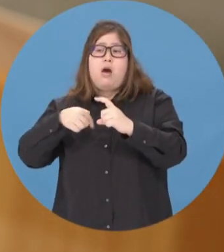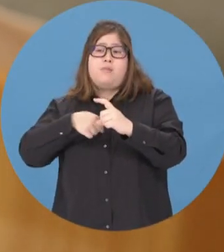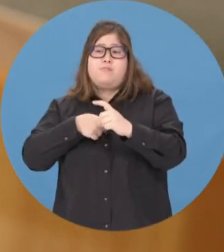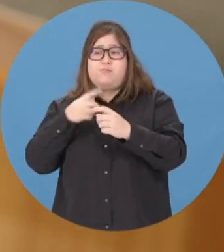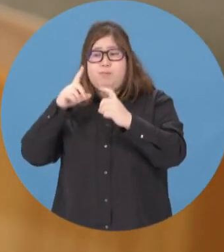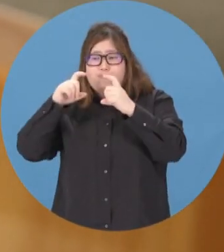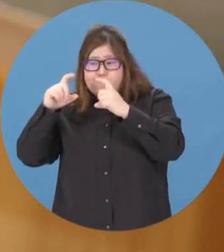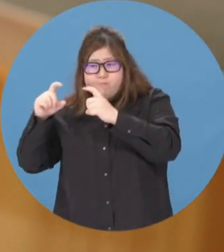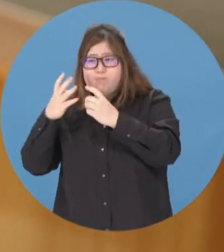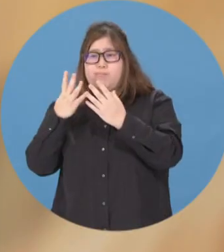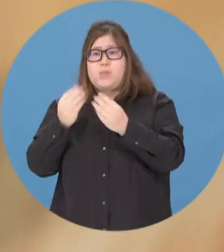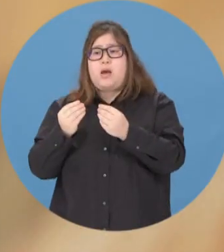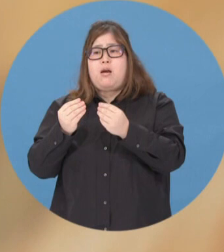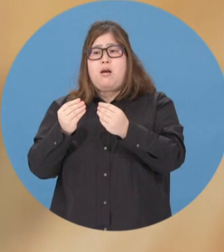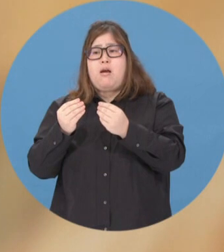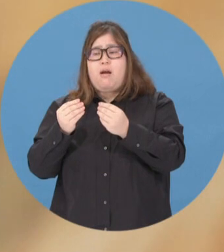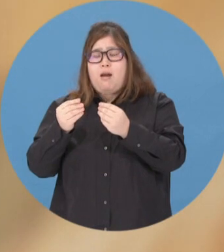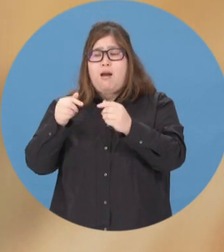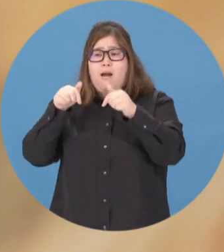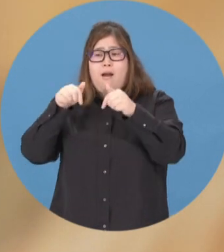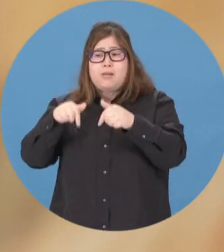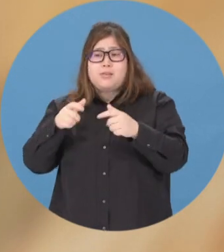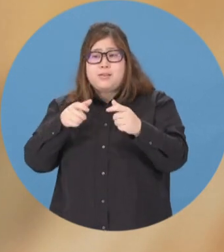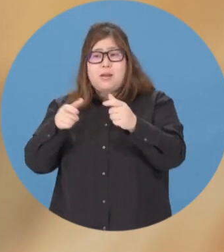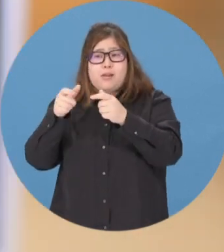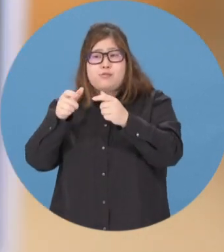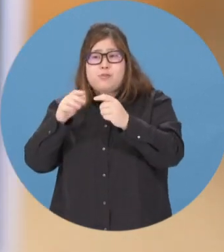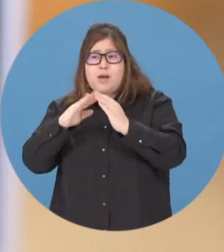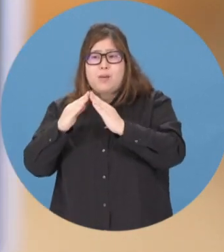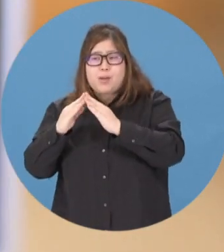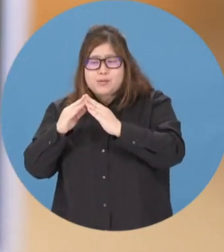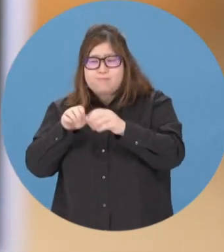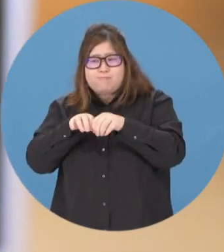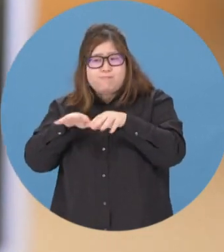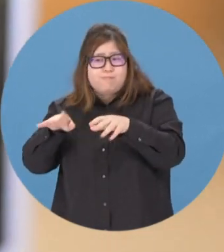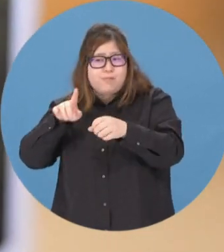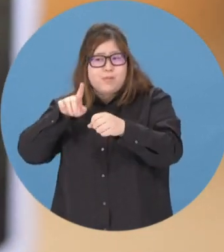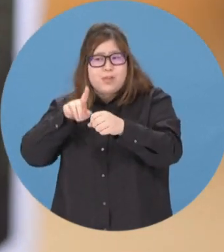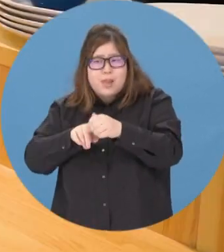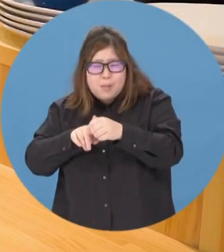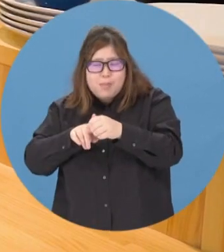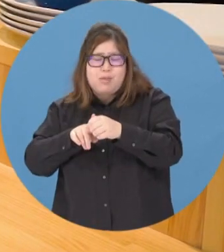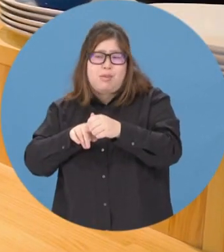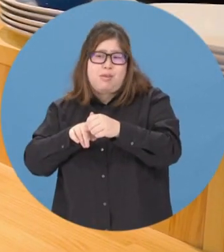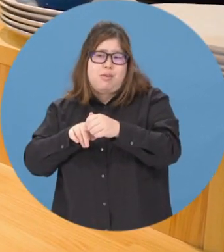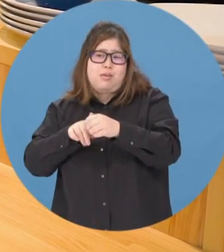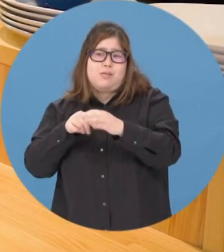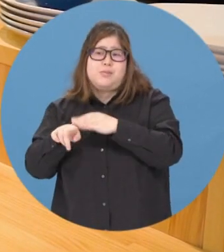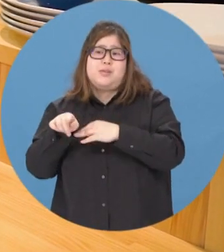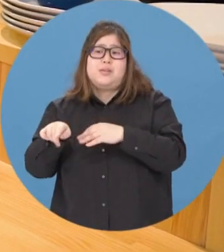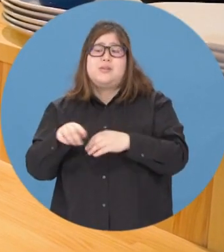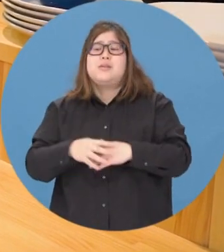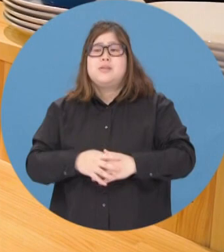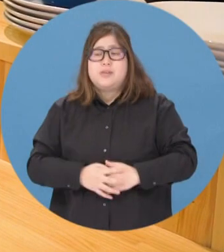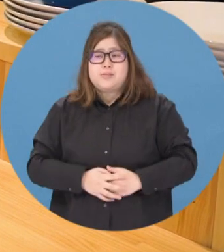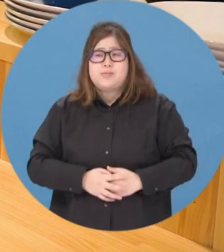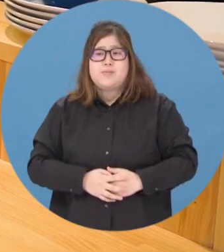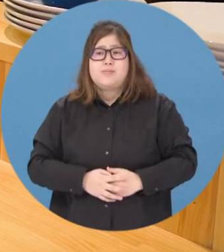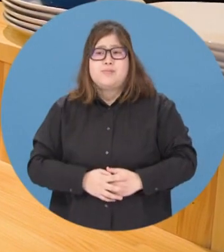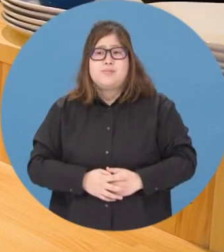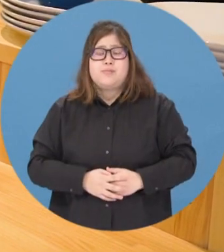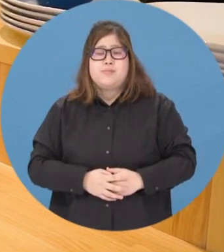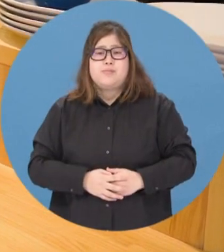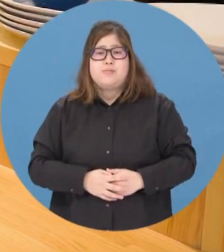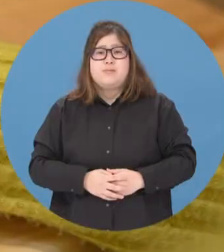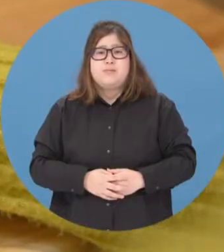、それは西桂町の風景なんです。 より西桂を感じてもらいたいっていう思いがあるんですか？ まさにですね、は